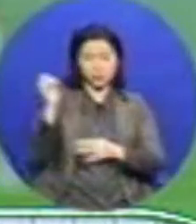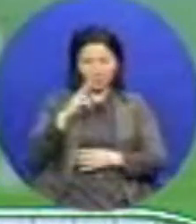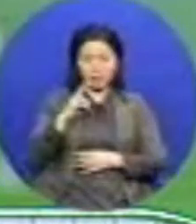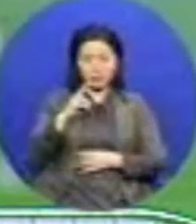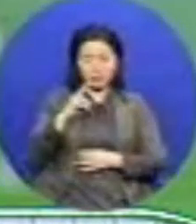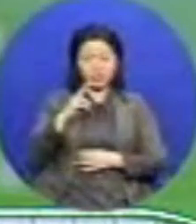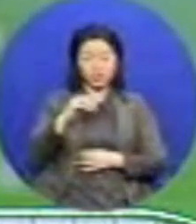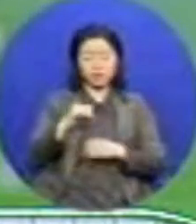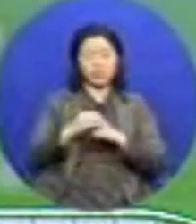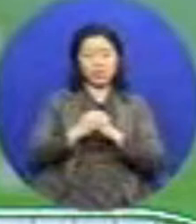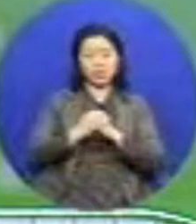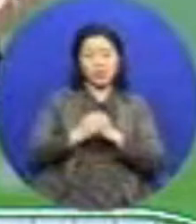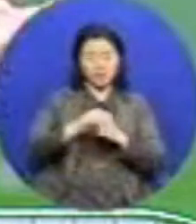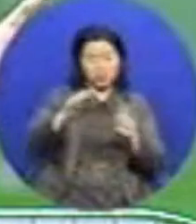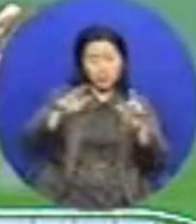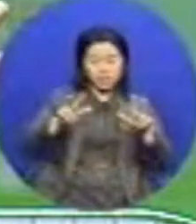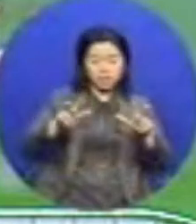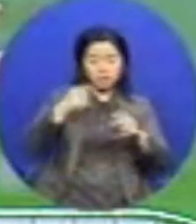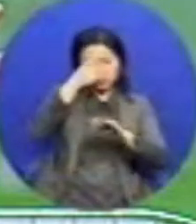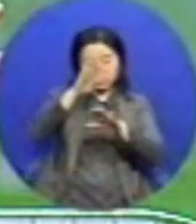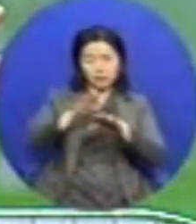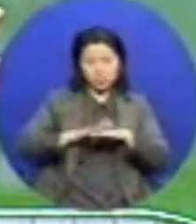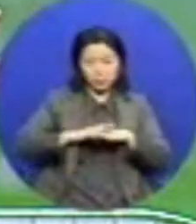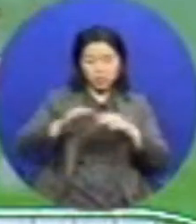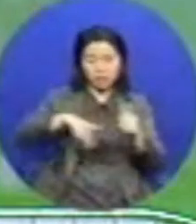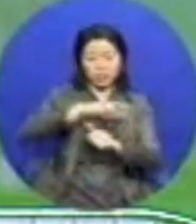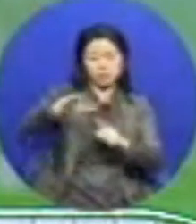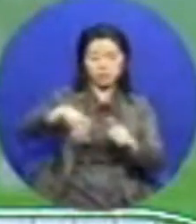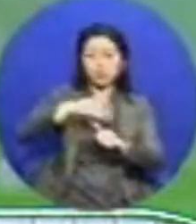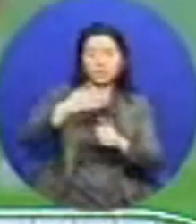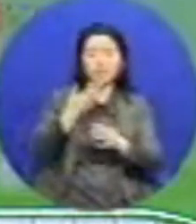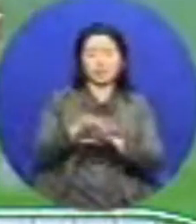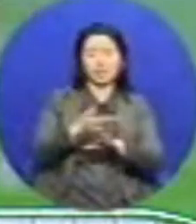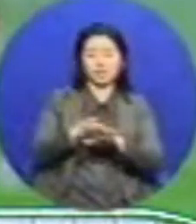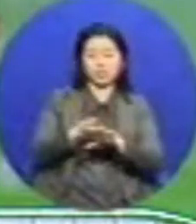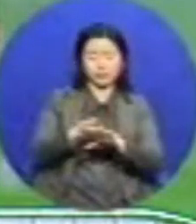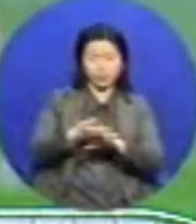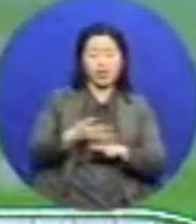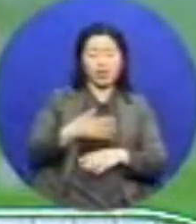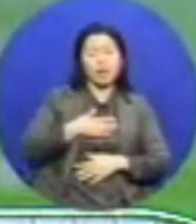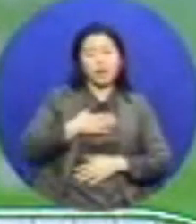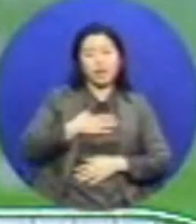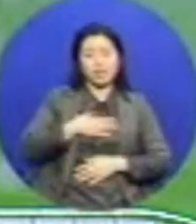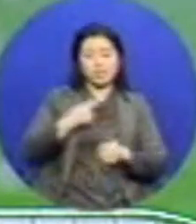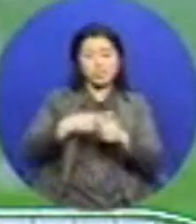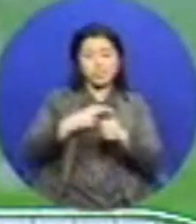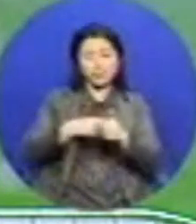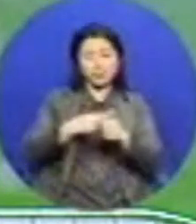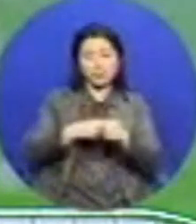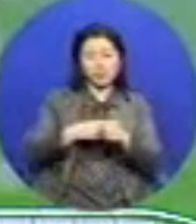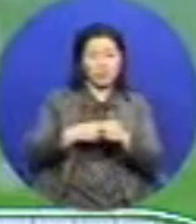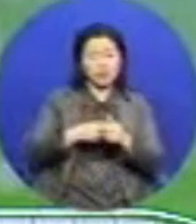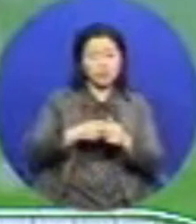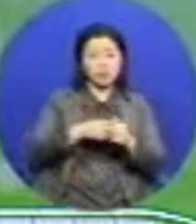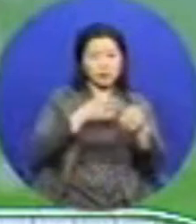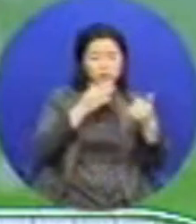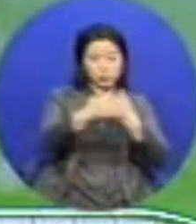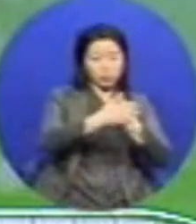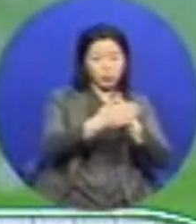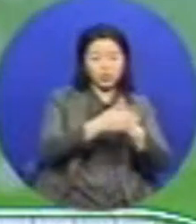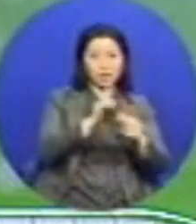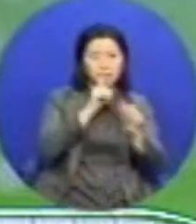이제는 전도사님 어떻게 해줘요 라는 말이 없어졌어요 우리가 어떻게 해 보겠습니다 하나님께서 우리에게 주신